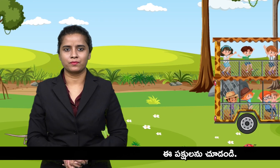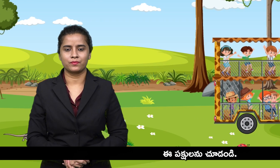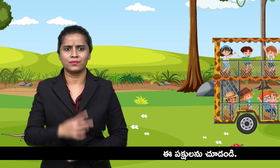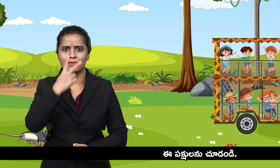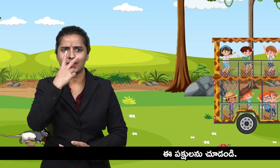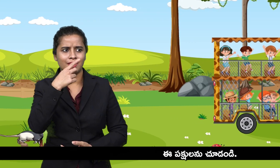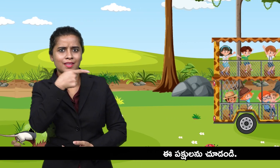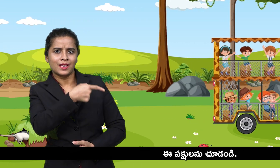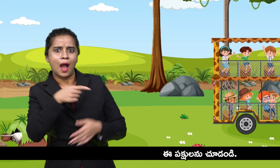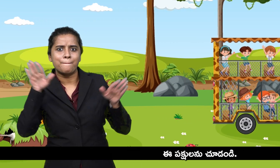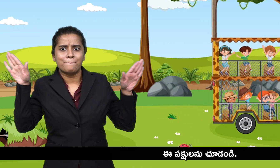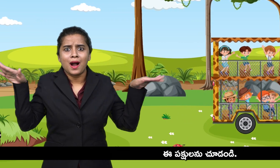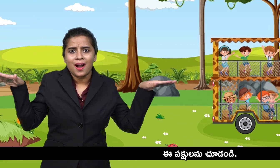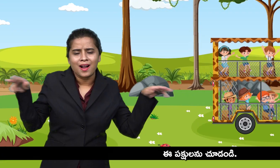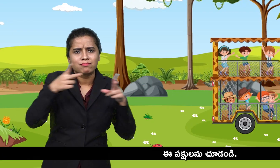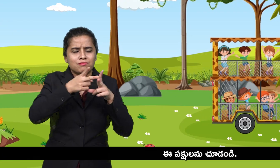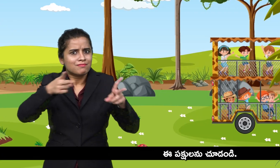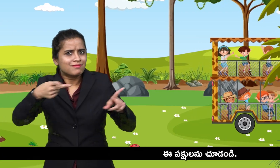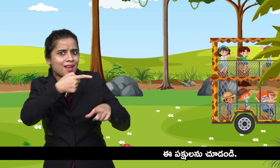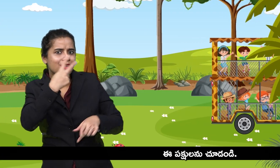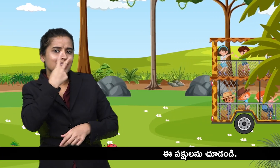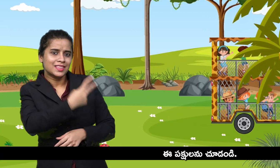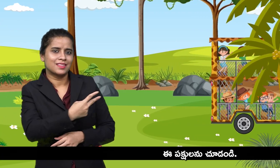ఈ పక్షులను చూడండి.